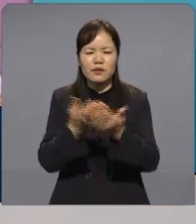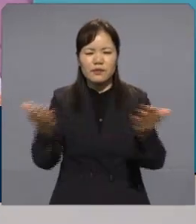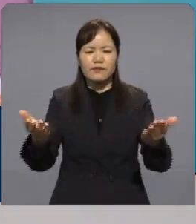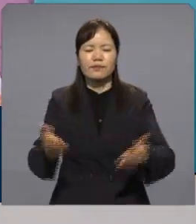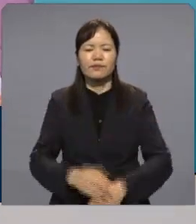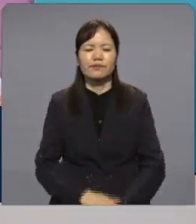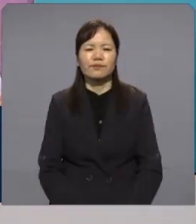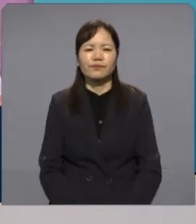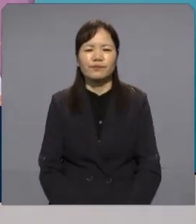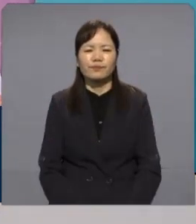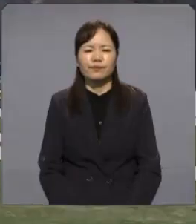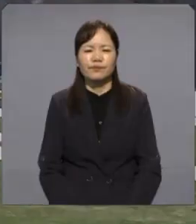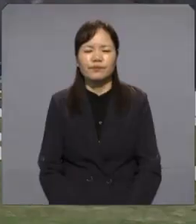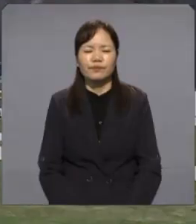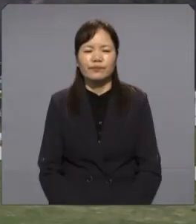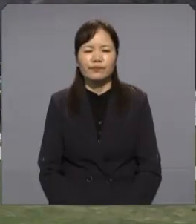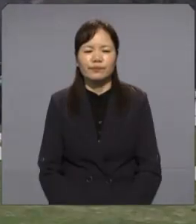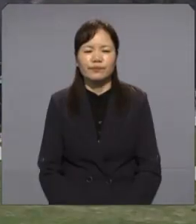전합니다.